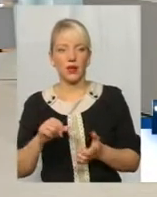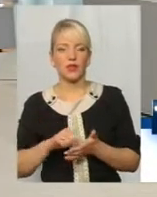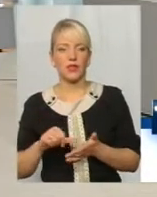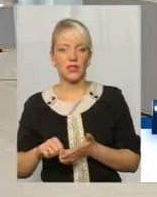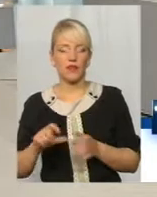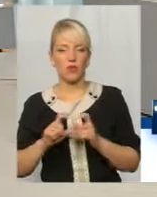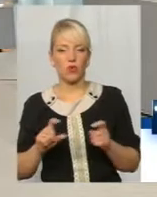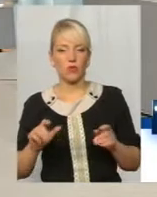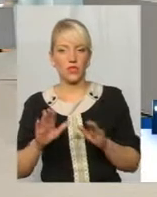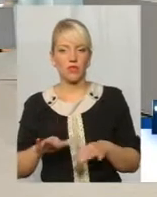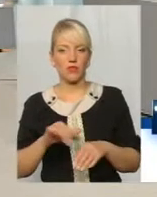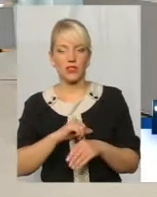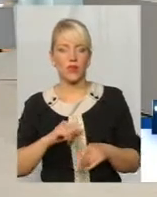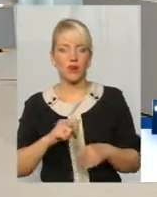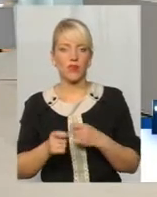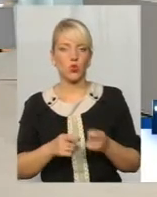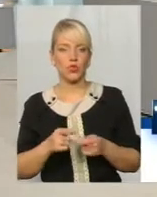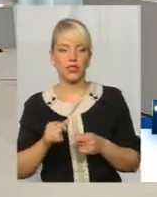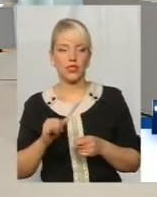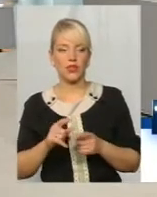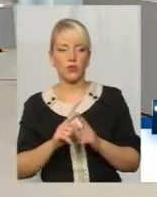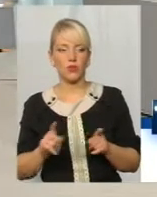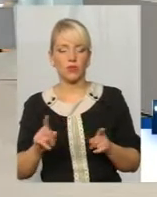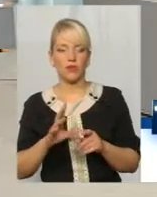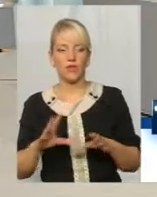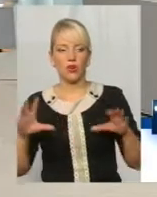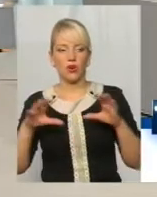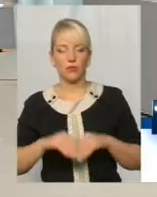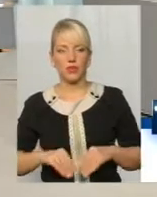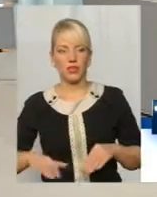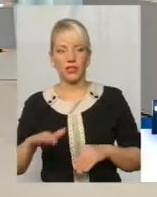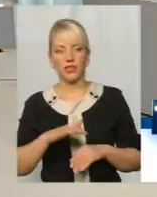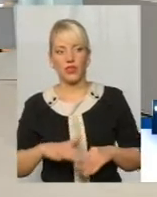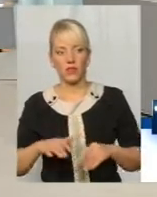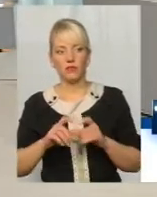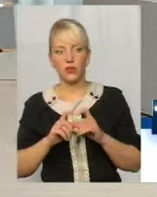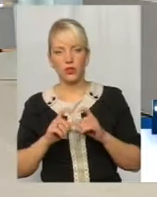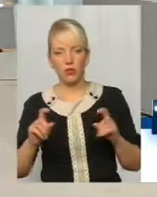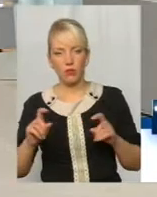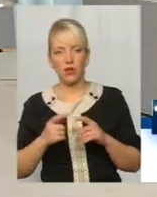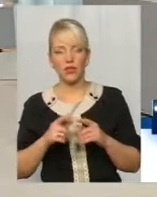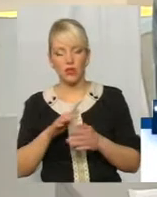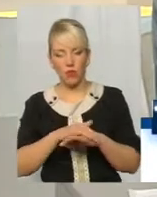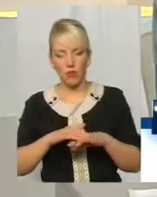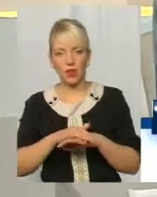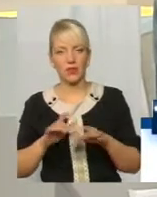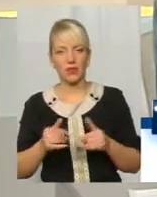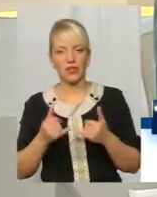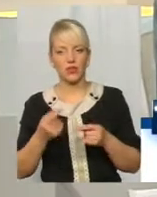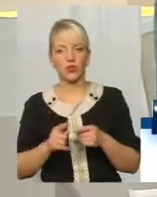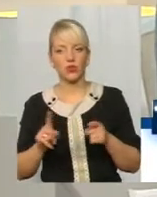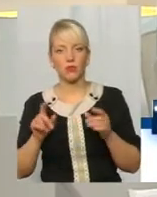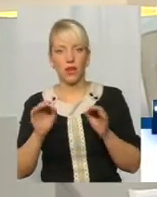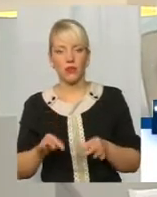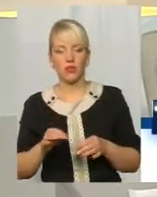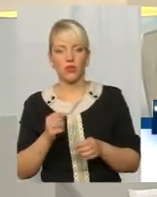представниками органів місцевого самоврядування, особливо з об'єднаними територіальними громадами, для того, щоб допомогти правильно